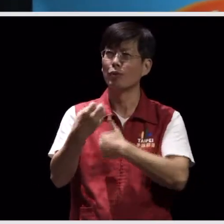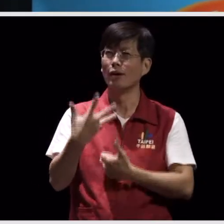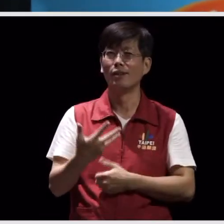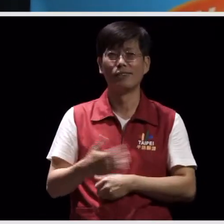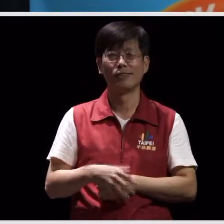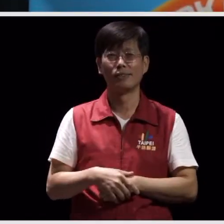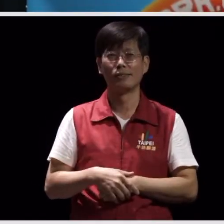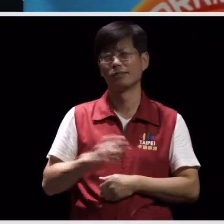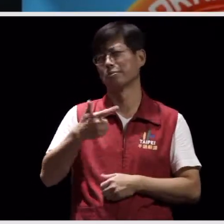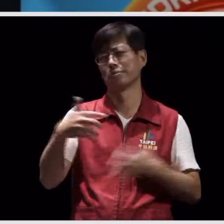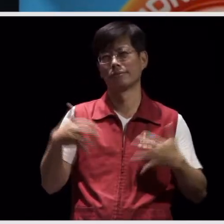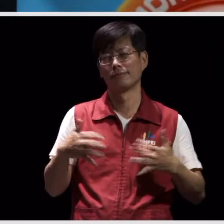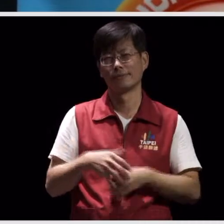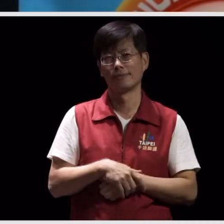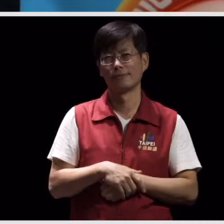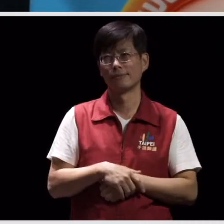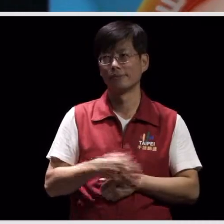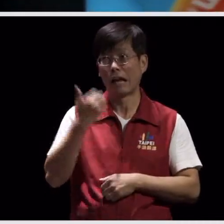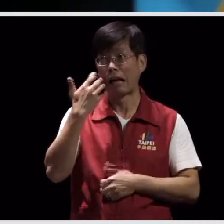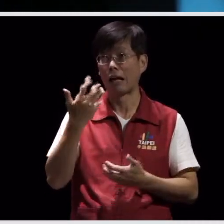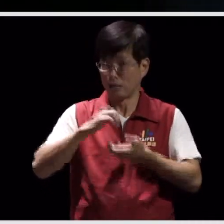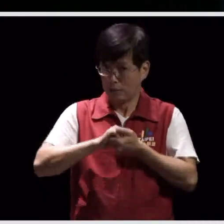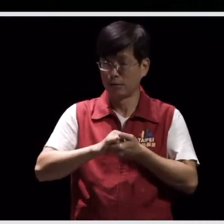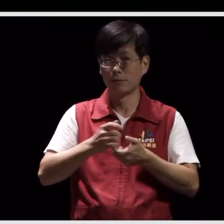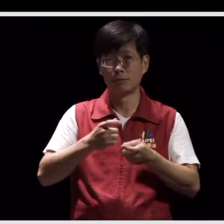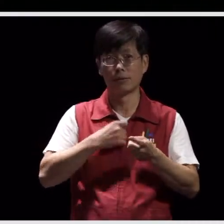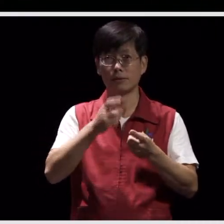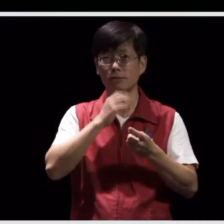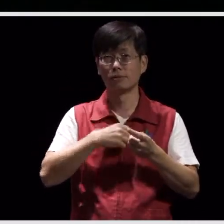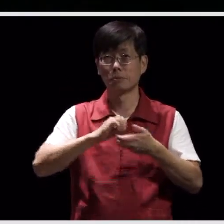对，你会觉得这根本不是问题嘛？好，来，有吗？为什么要上必修课？